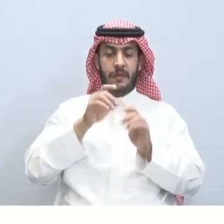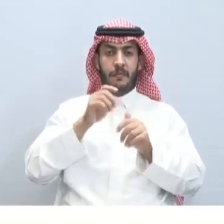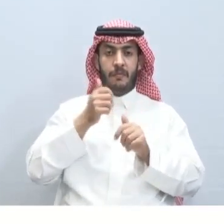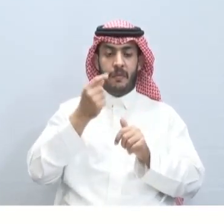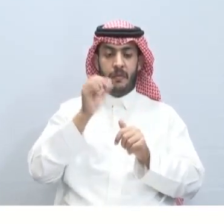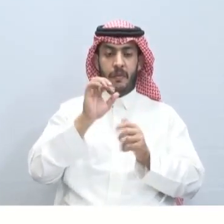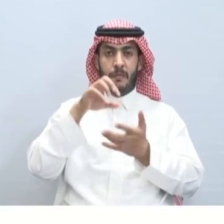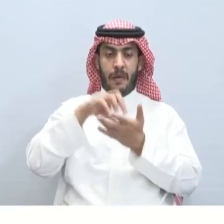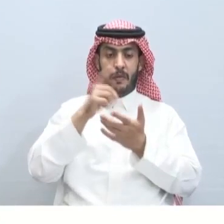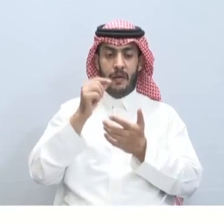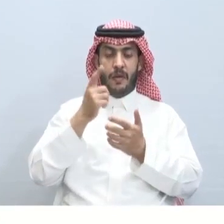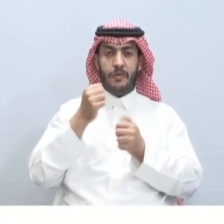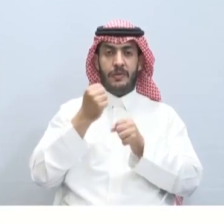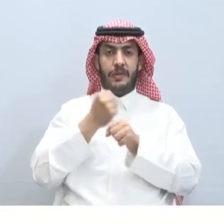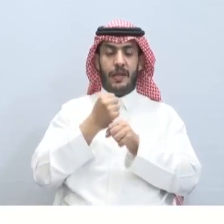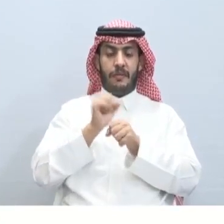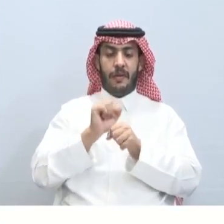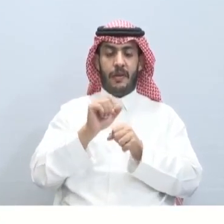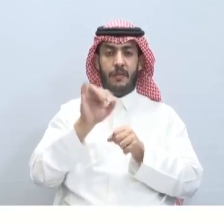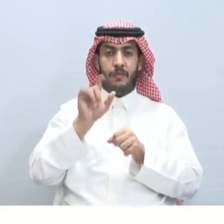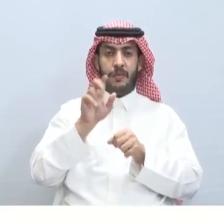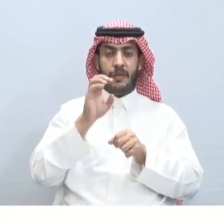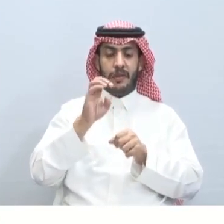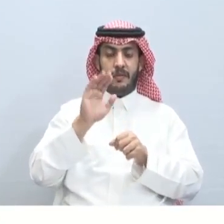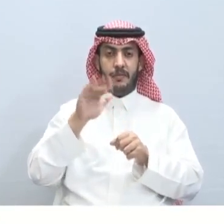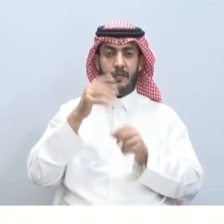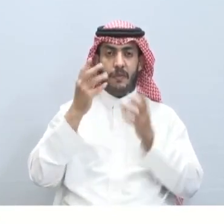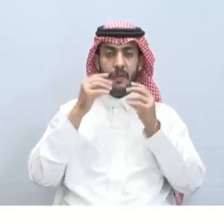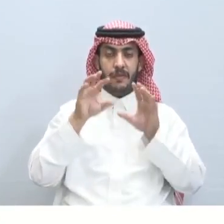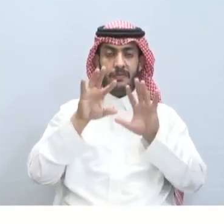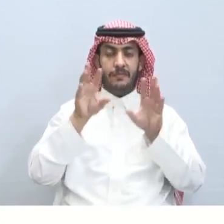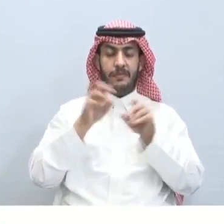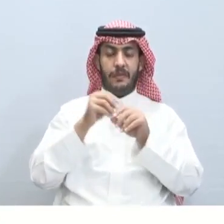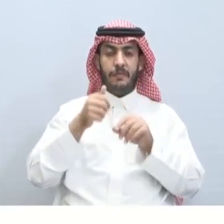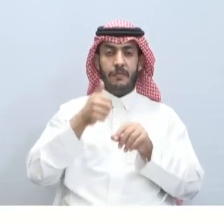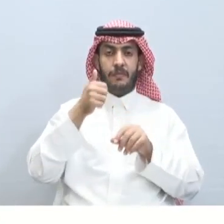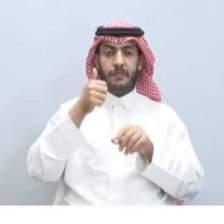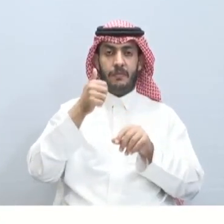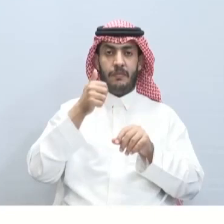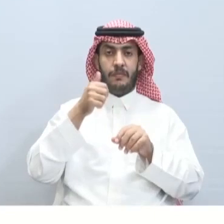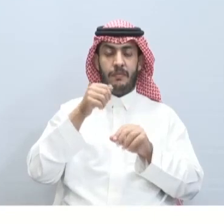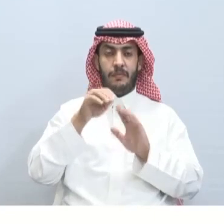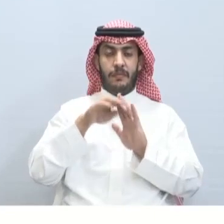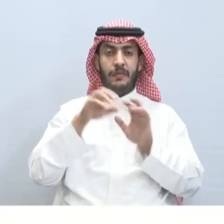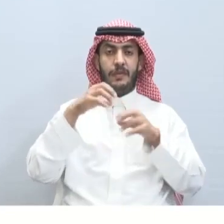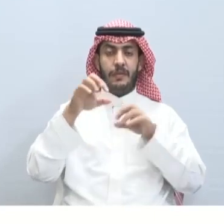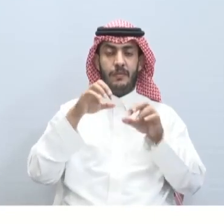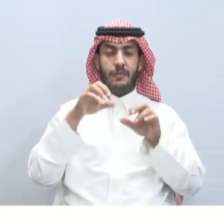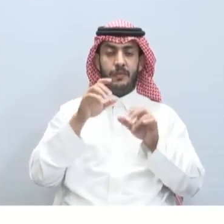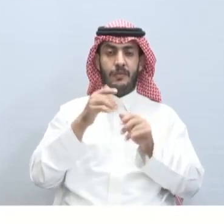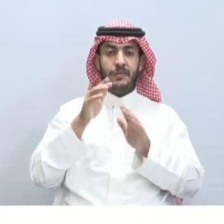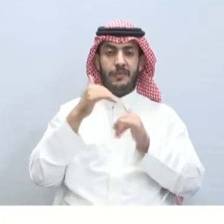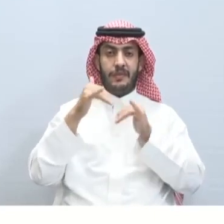مثل موقع الجغرافي او استخدام المنتج اذا بعد ان جمعت المعلومات بامكاني الان ان اقوم بتقسيم السوق